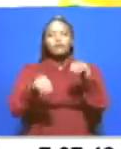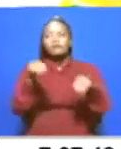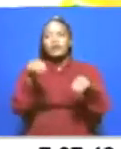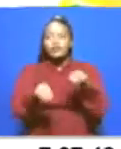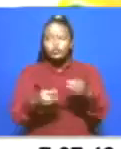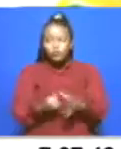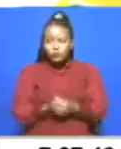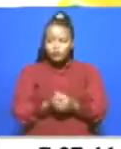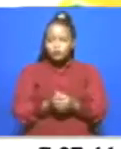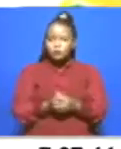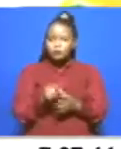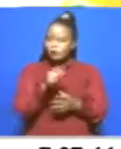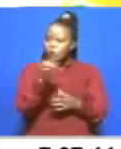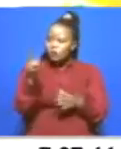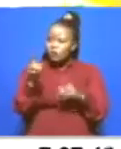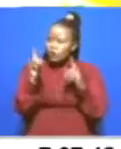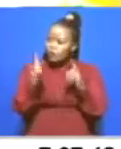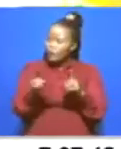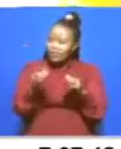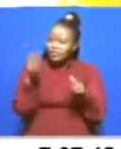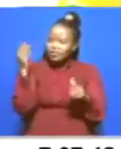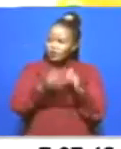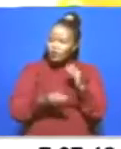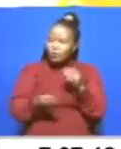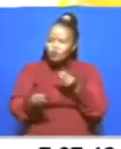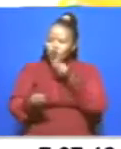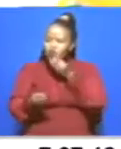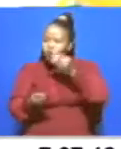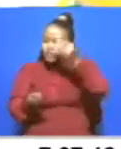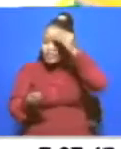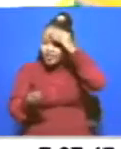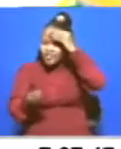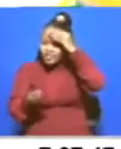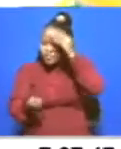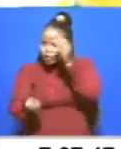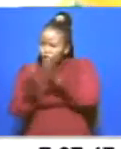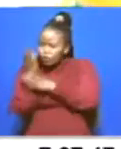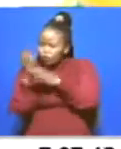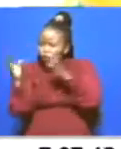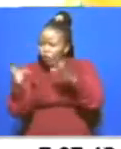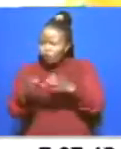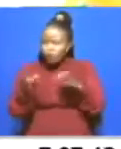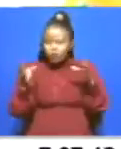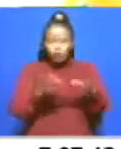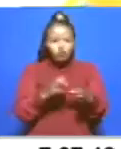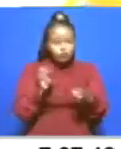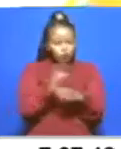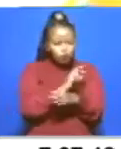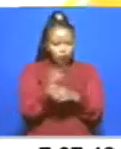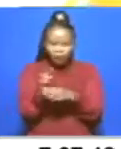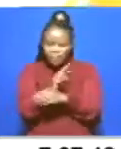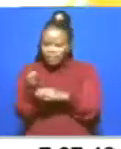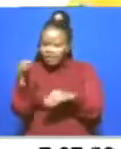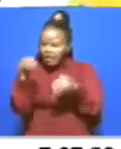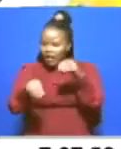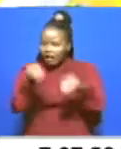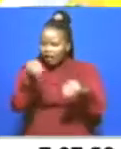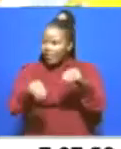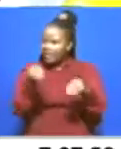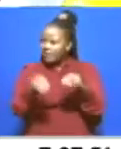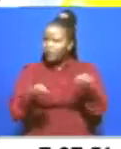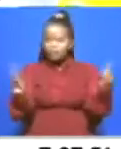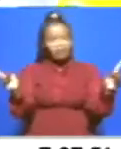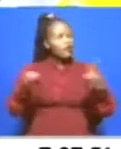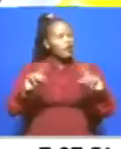stop those games of pretending that you can form teams to oversee our elections. IEBC is properly